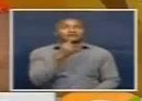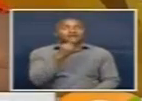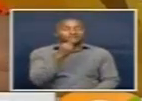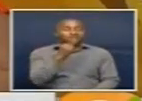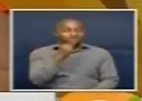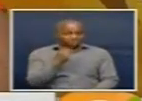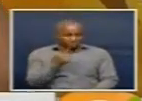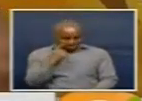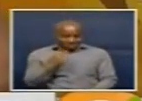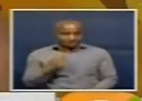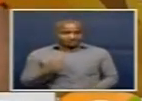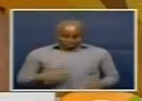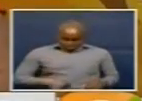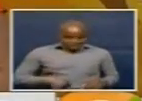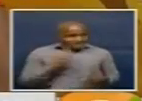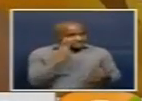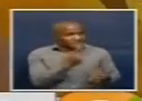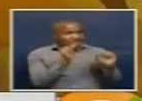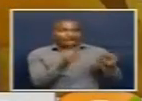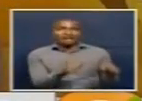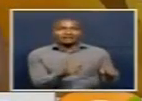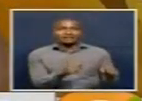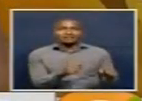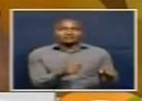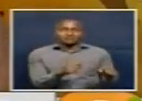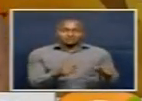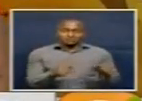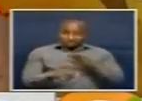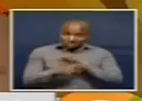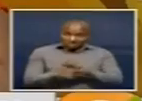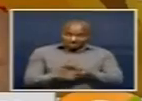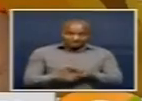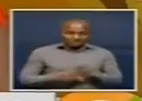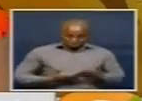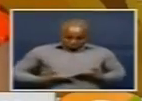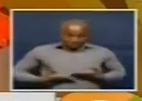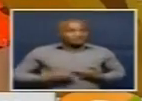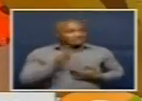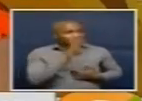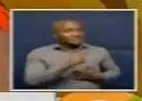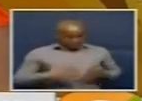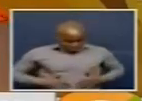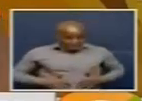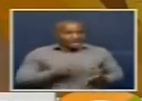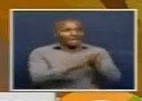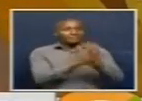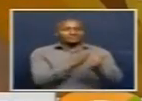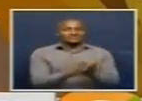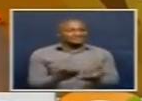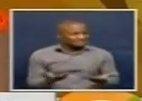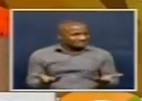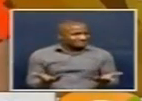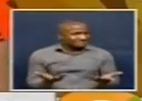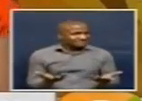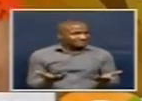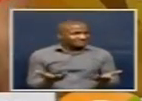mbele za watu, amvaa suruali na kavaa blouse tumbo wazi. jamani, kusema ule ukweli, hata kama kweli kuvaa kwenu nini